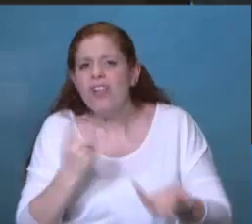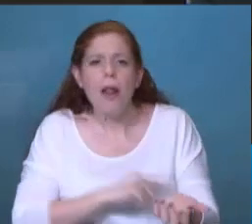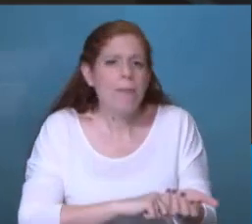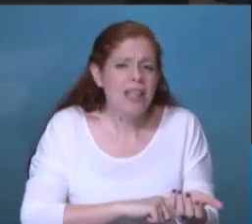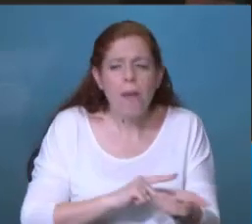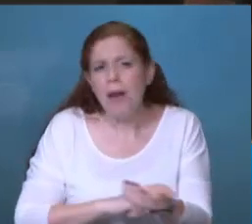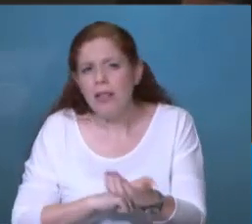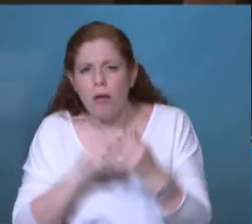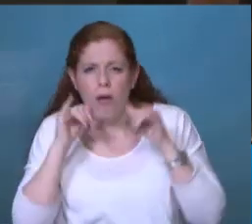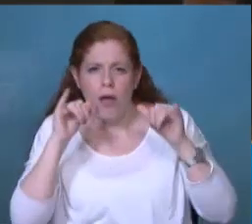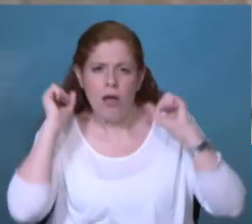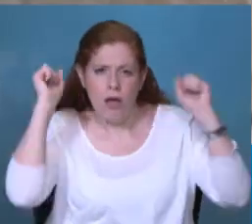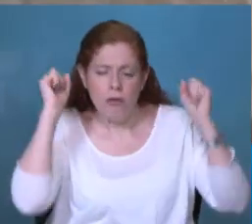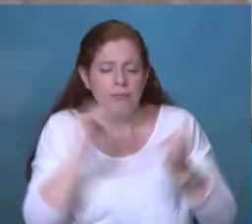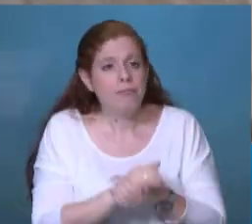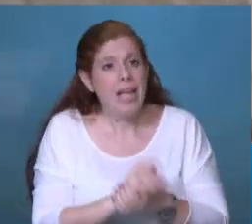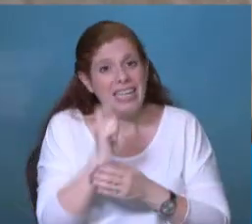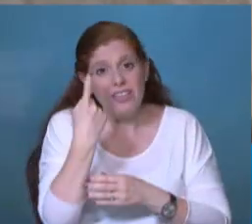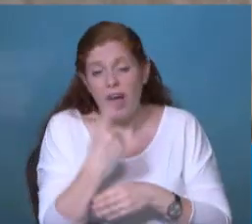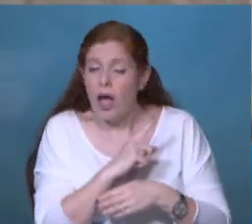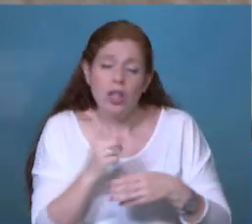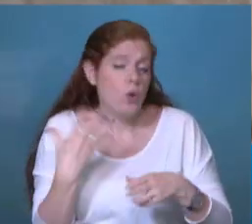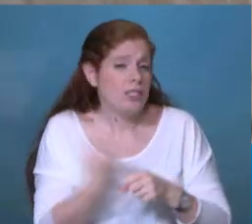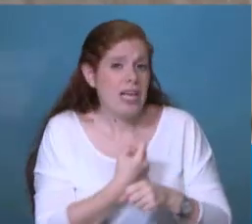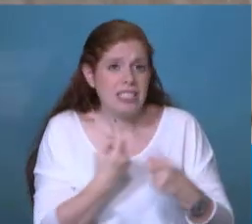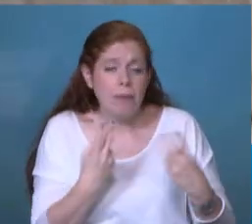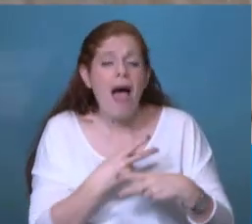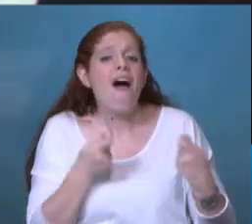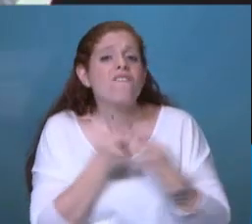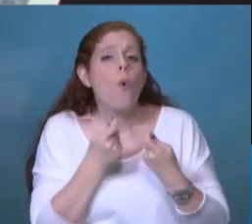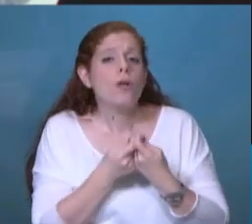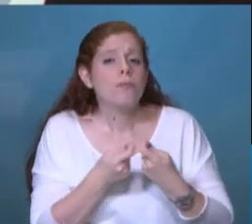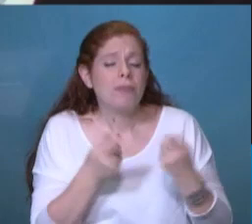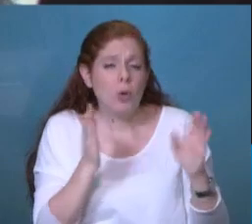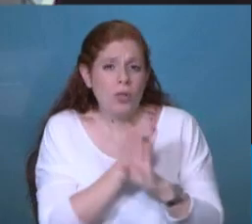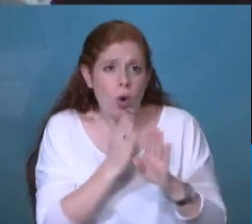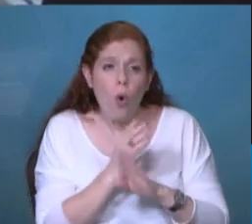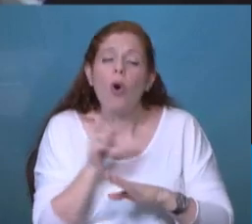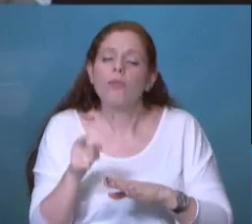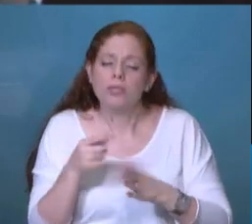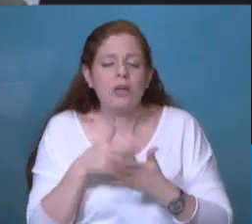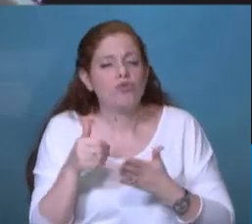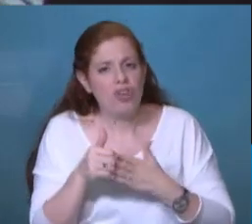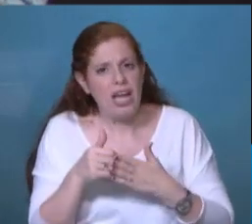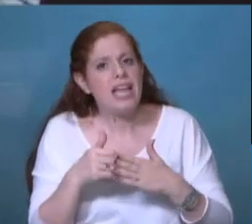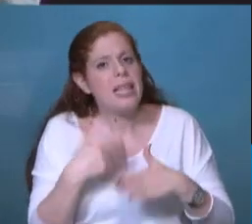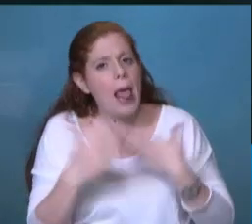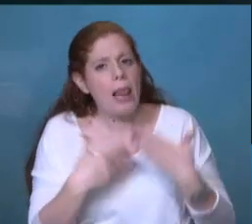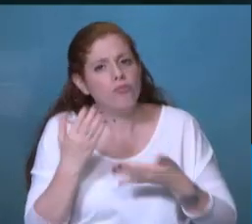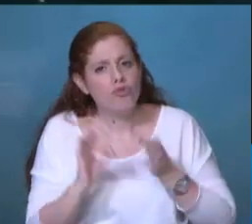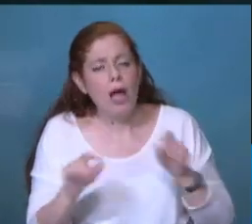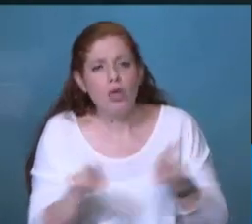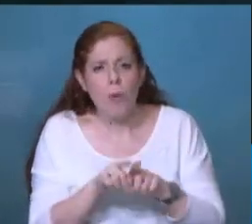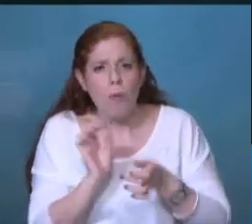על סעיף אחד לא הושגה הסכמה, חברות בארגון טרור. בעניין הסעיף הזה ימשיך להתנהל משפט, כמו גם משפטו של